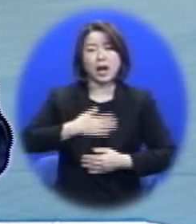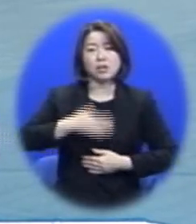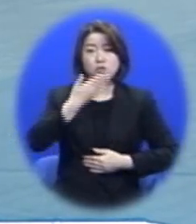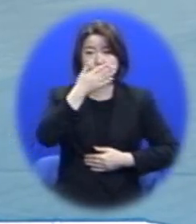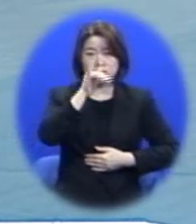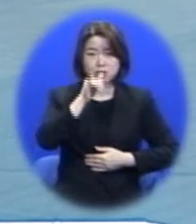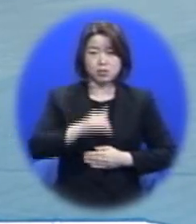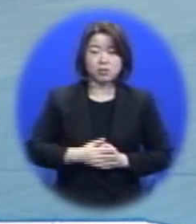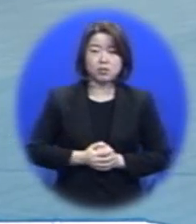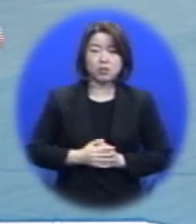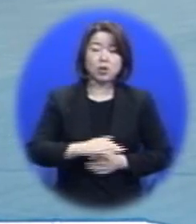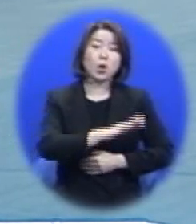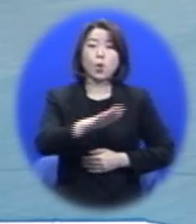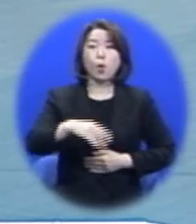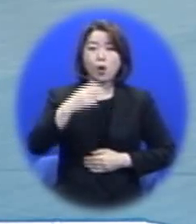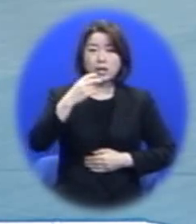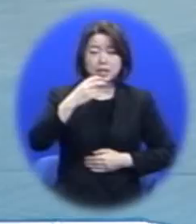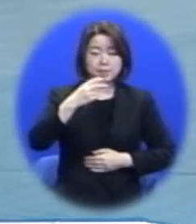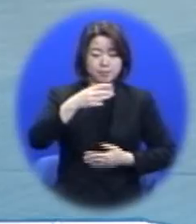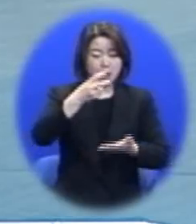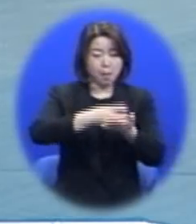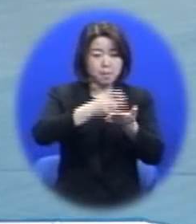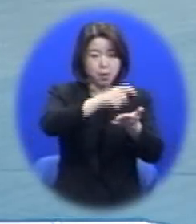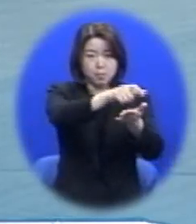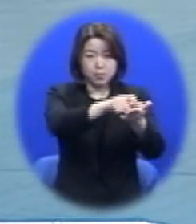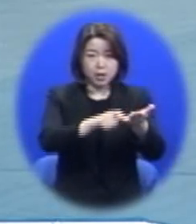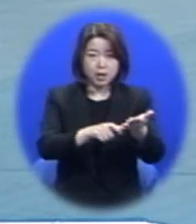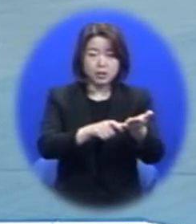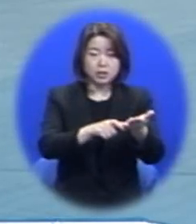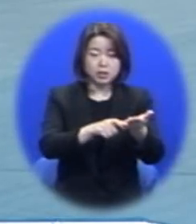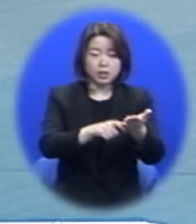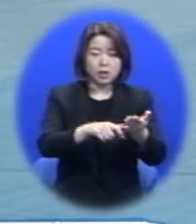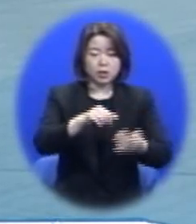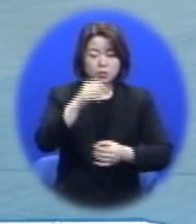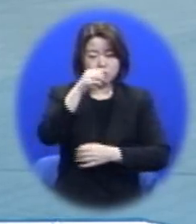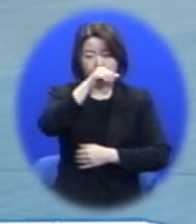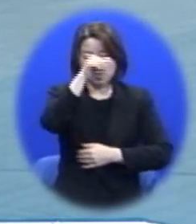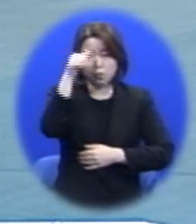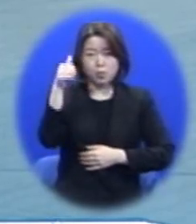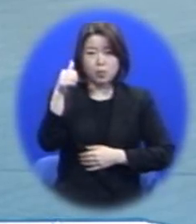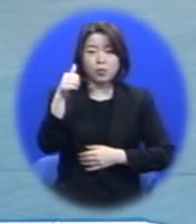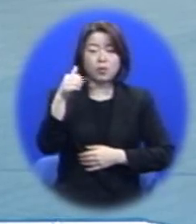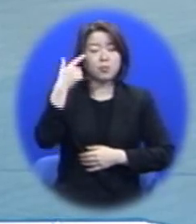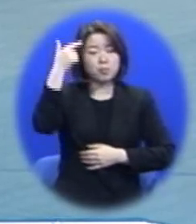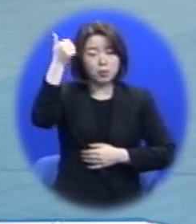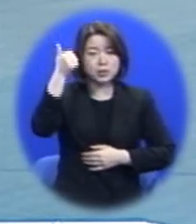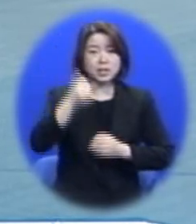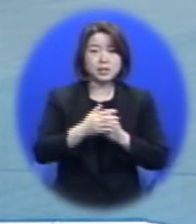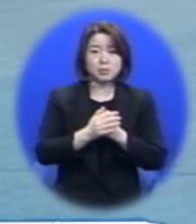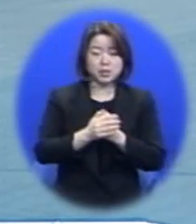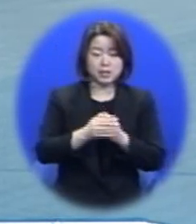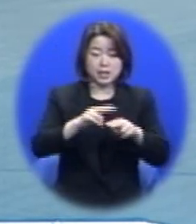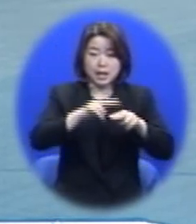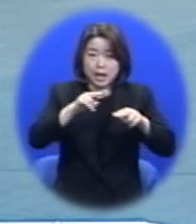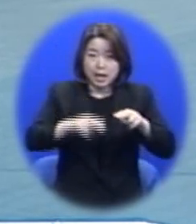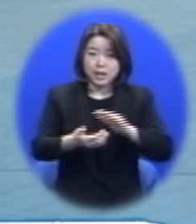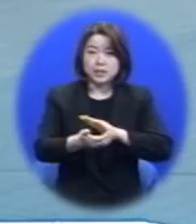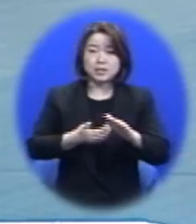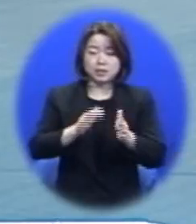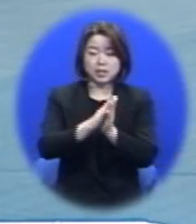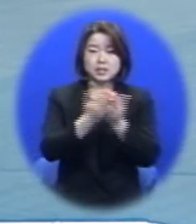우리 감리교회 원로 목사님 한 분이 은퇴하시기 전에 책을 하나 내셨는데 책